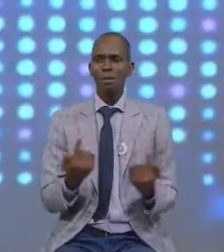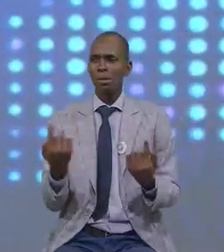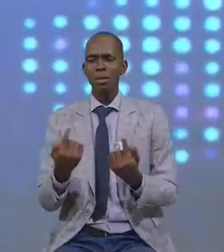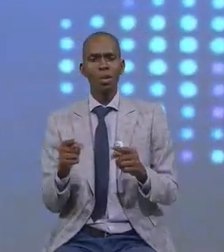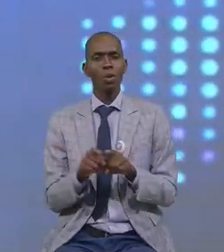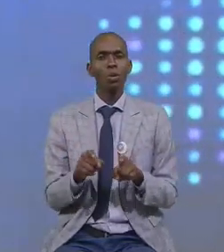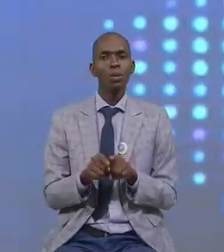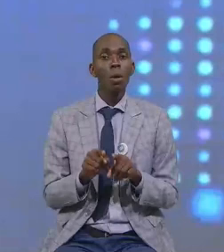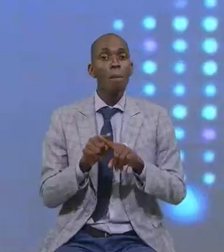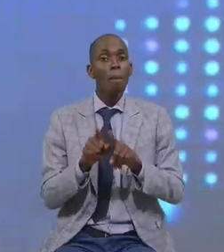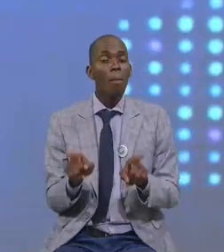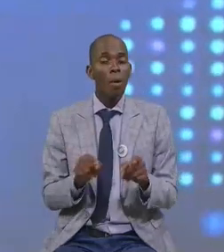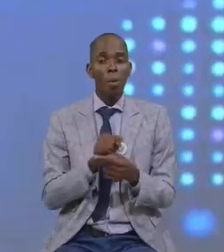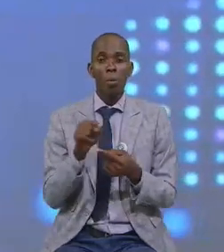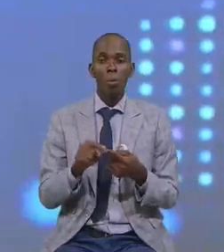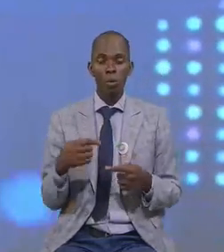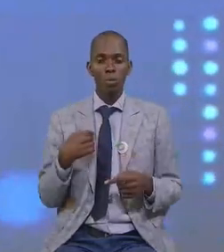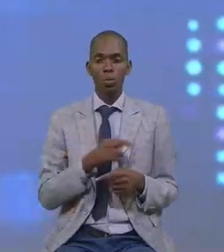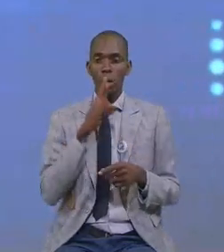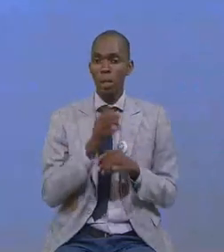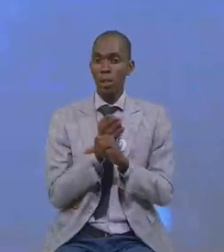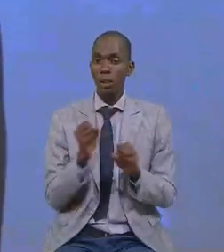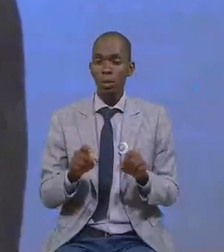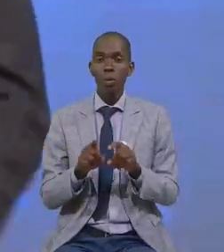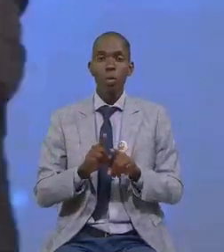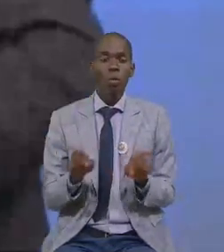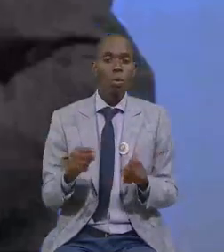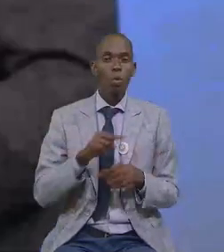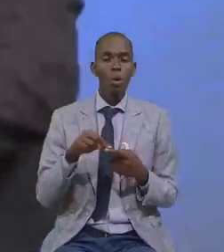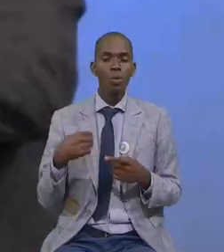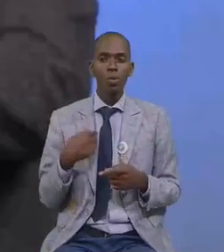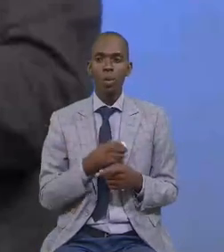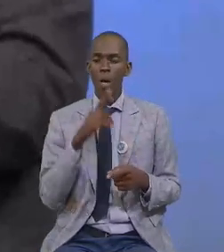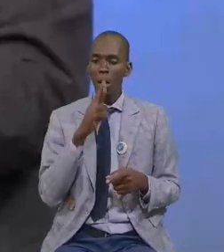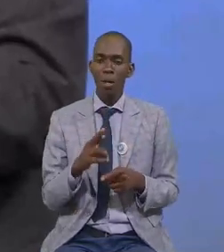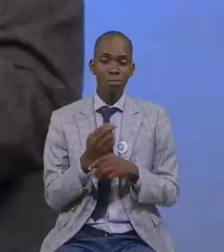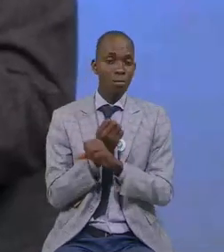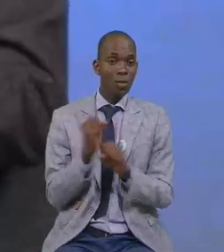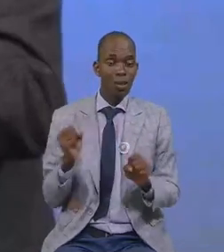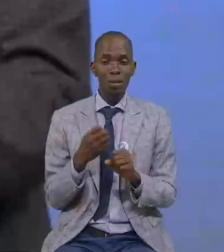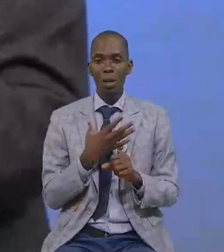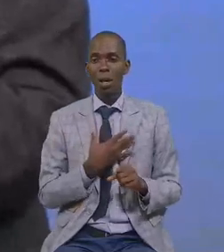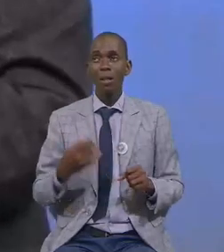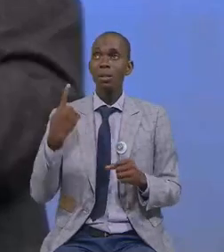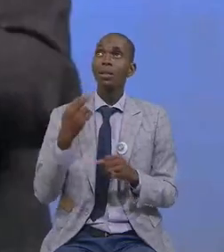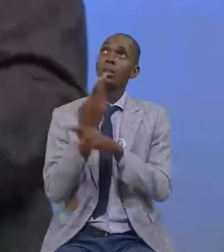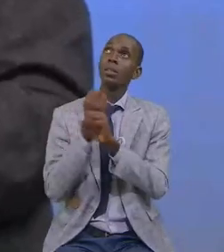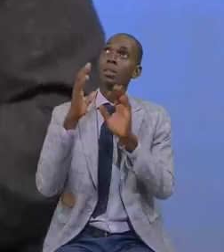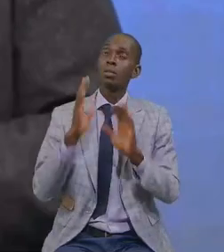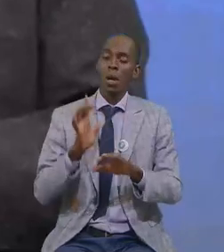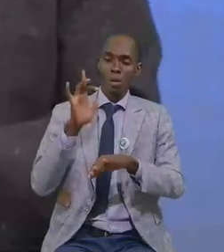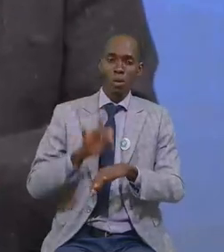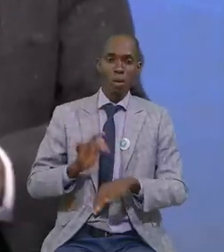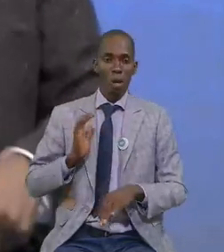Mais lorsque nous sommes sauvés, lorsque nous sommes nés de nouveau, lorsque le Rédempteur touche notre vie et